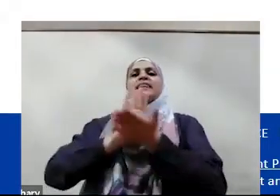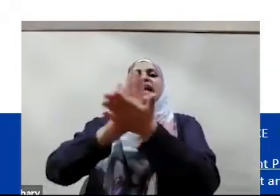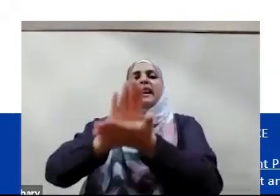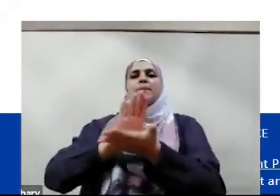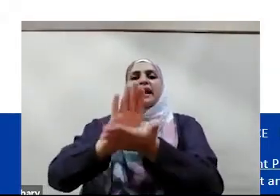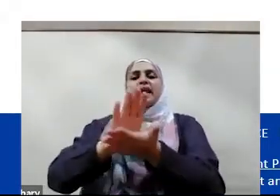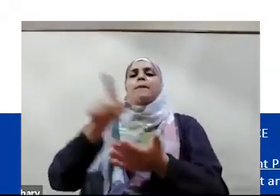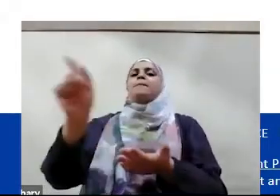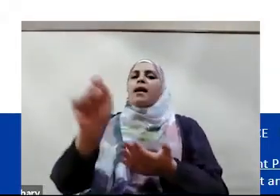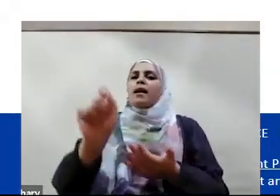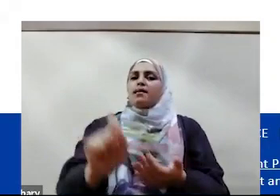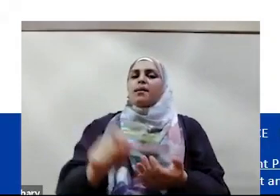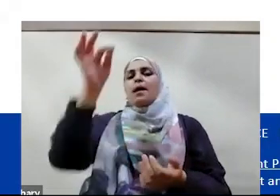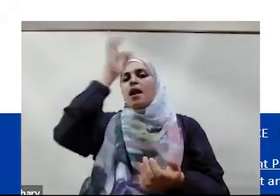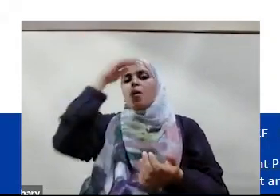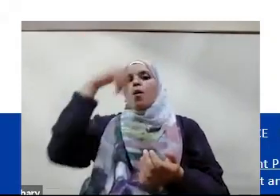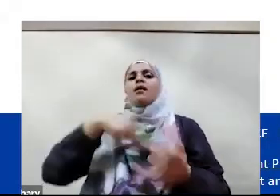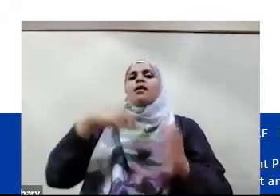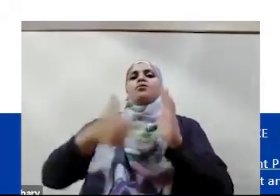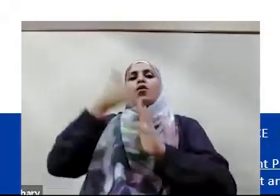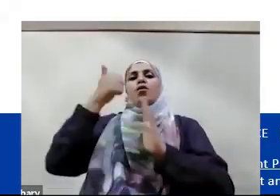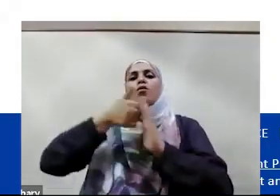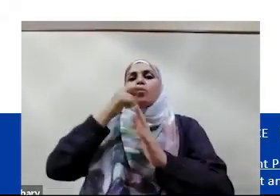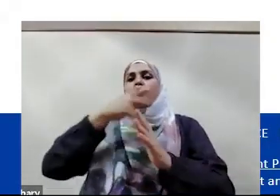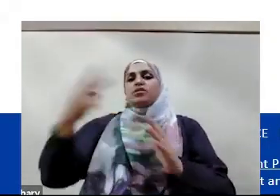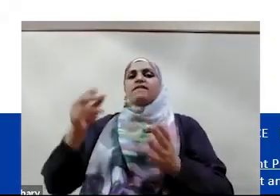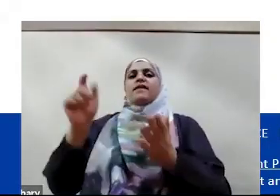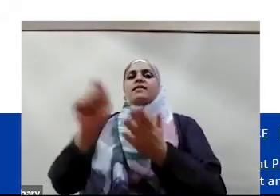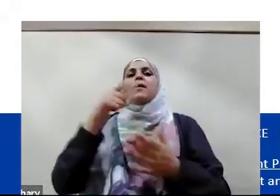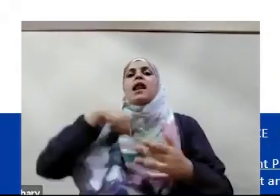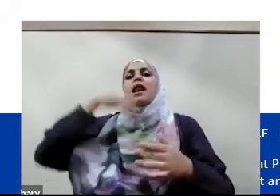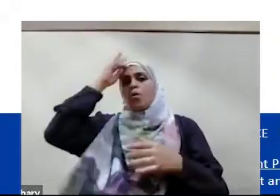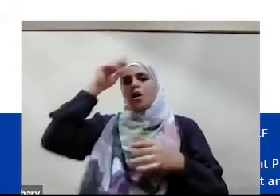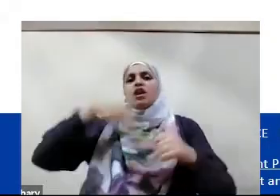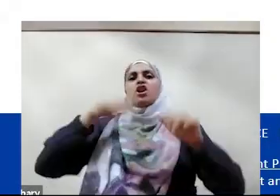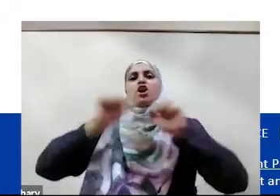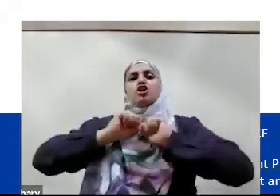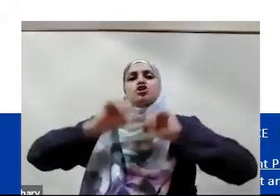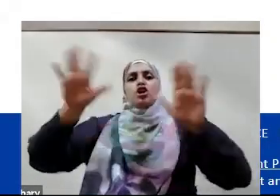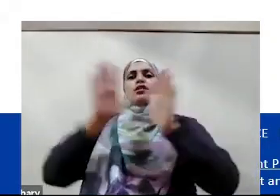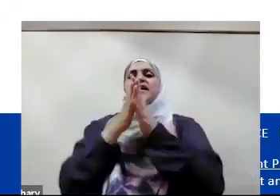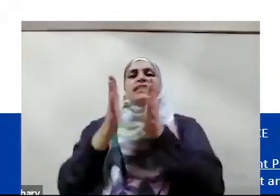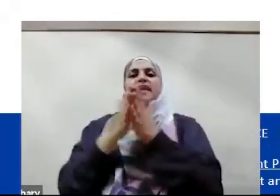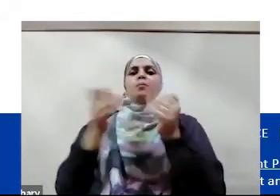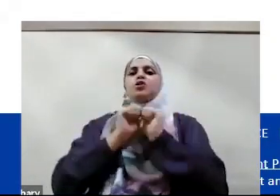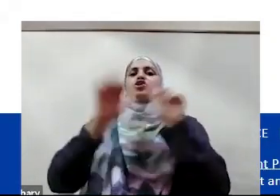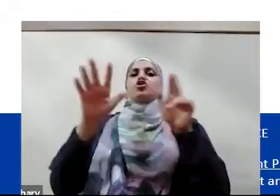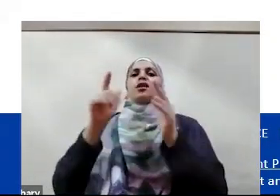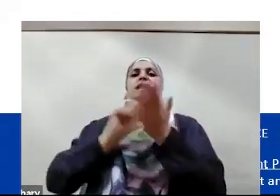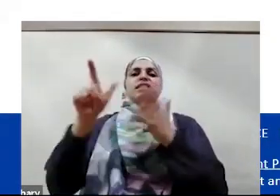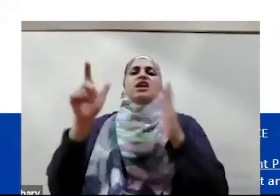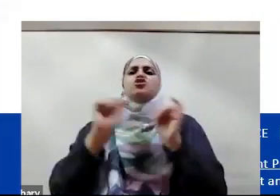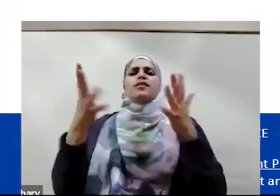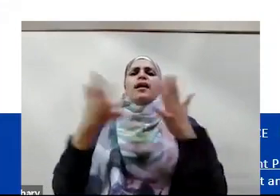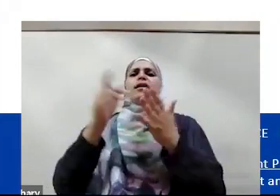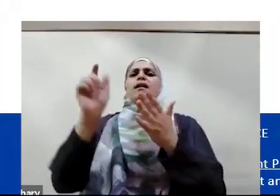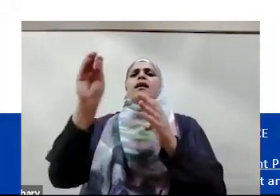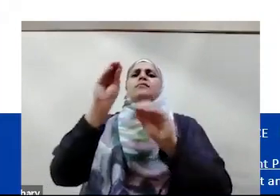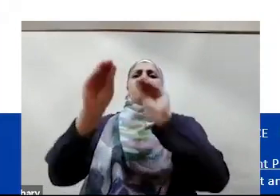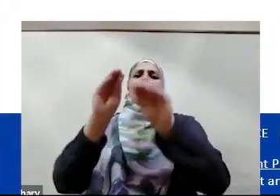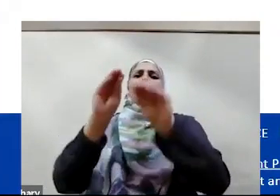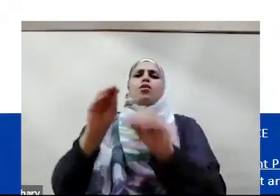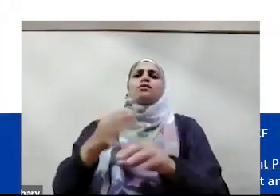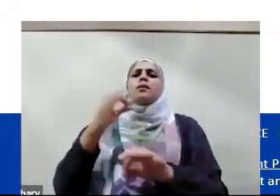الصندوق ده، لو انا نشرت اي مقالات رسائل كتب برضو بحطها، وهكذا. عندي خبرة